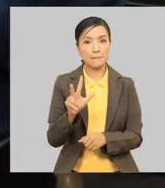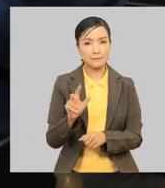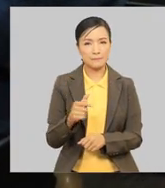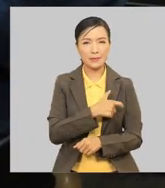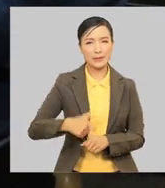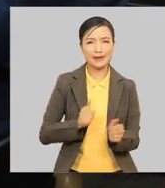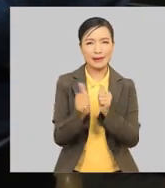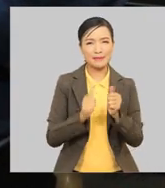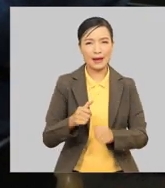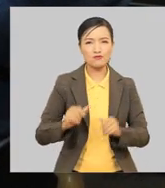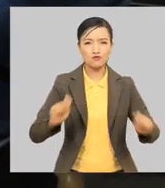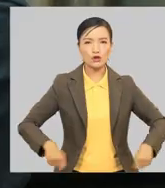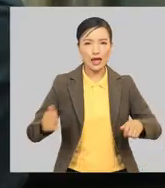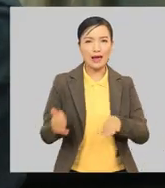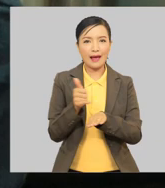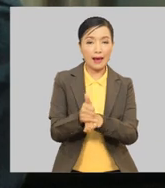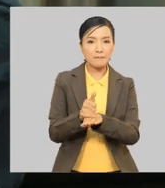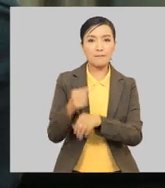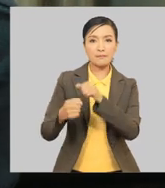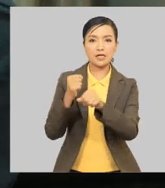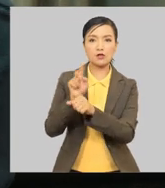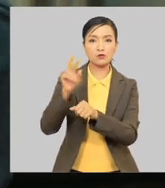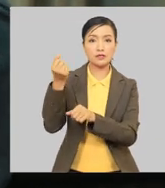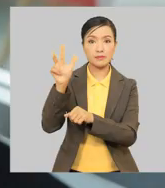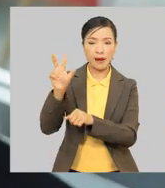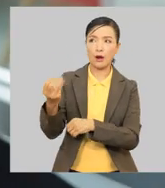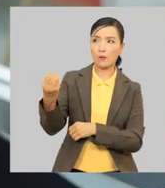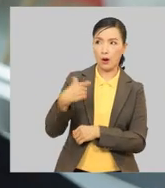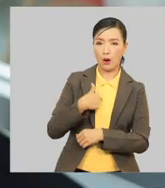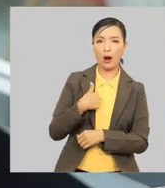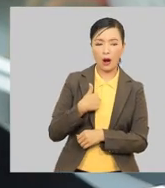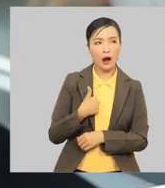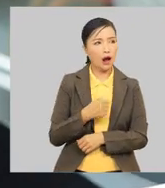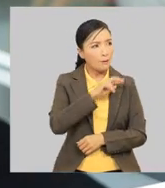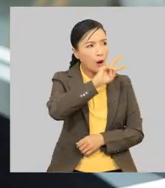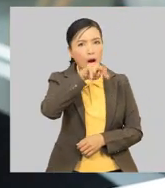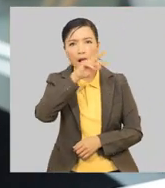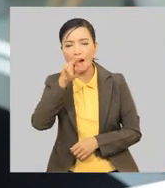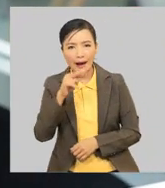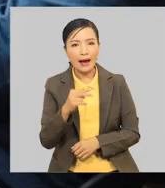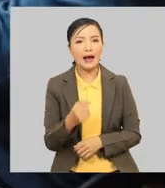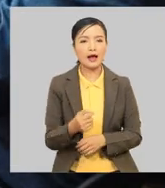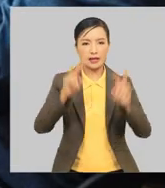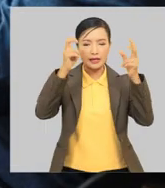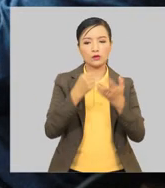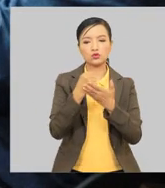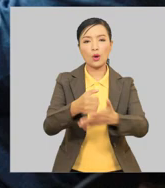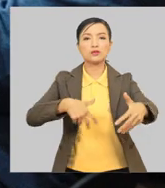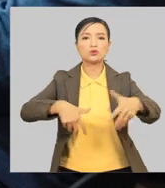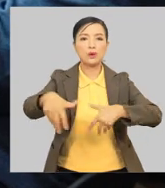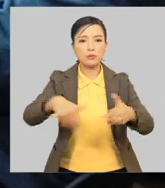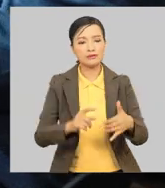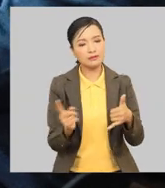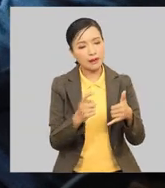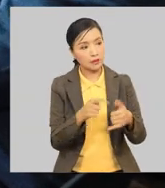ป็นมิสวิลแชร์ปี2012ใช่ไหมคะเขามาบอกว่าเขากำลังมองหาคนที่จะไปเป็นพิธีกรในรายการนี้รายการช่วยชาวบ้าน